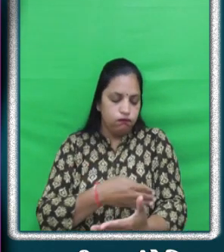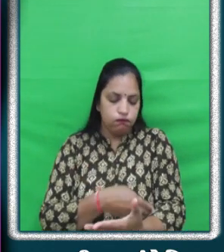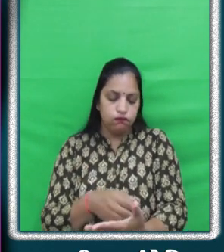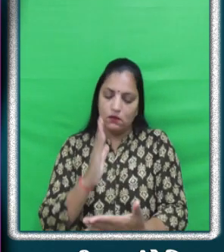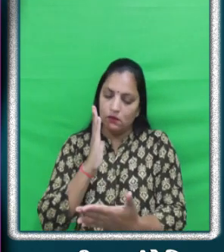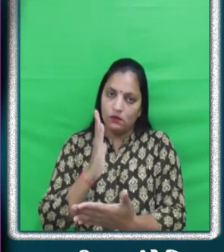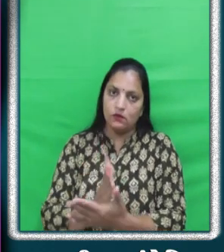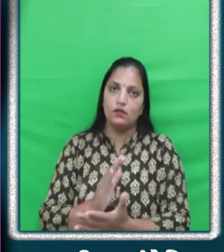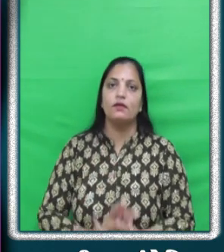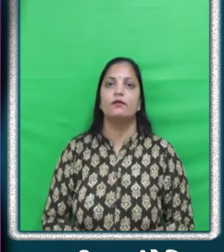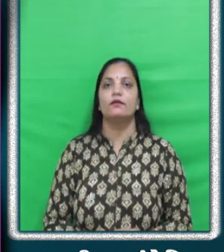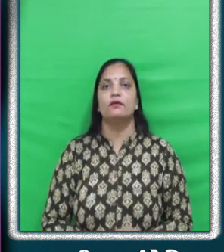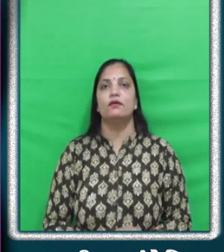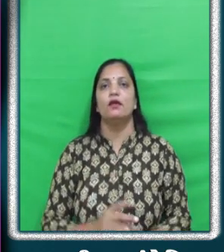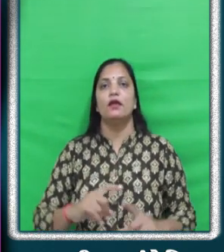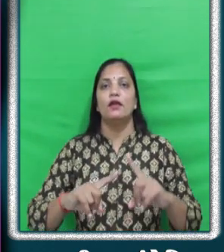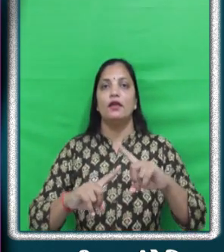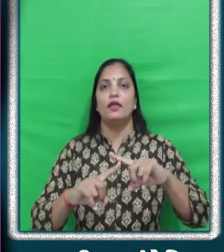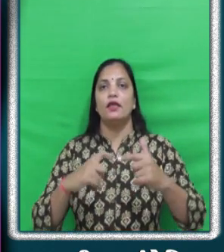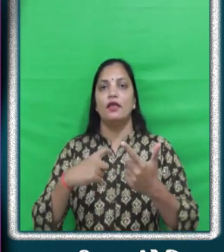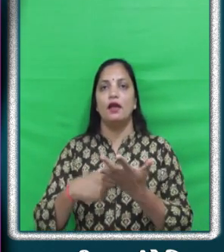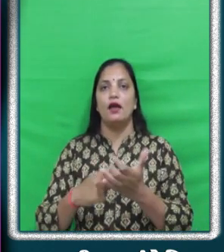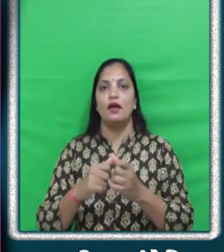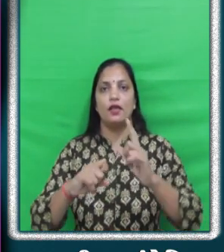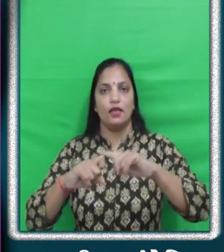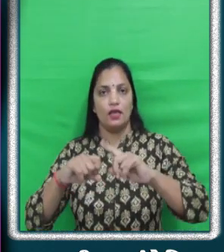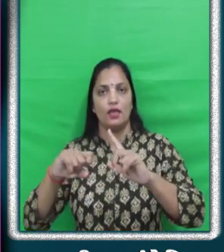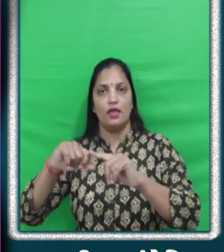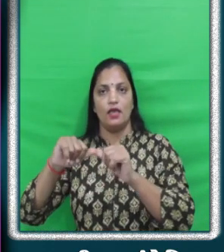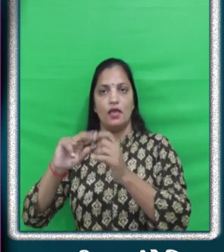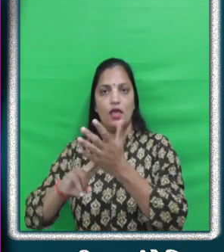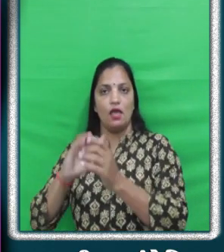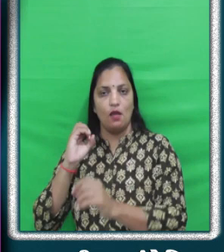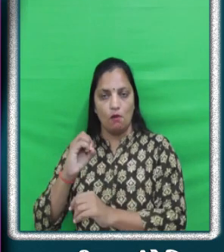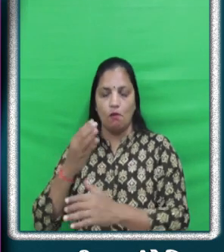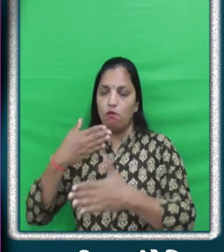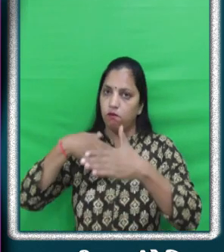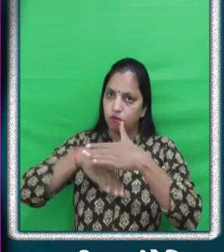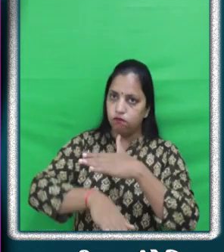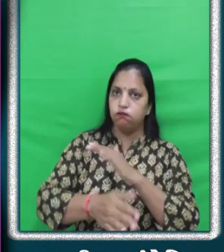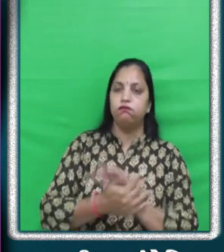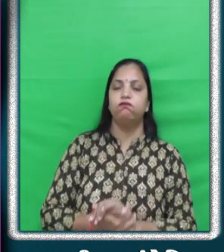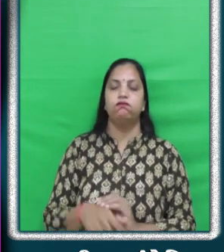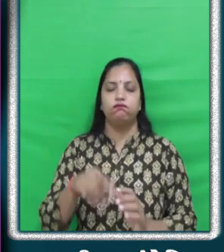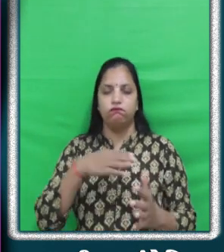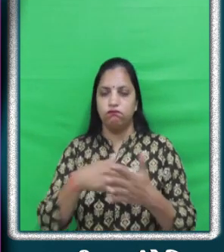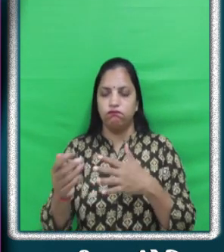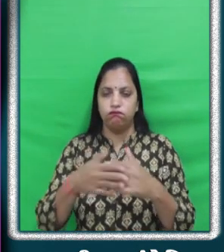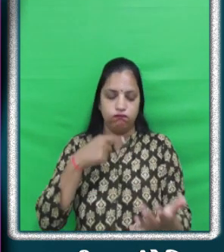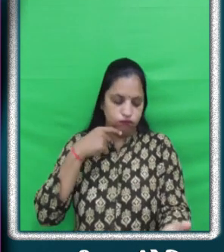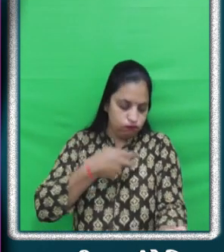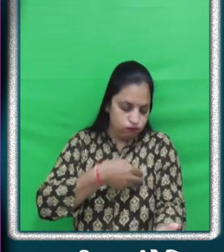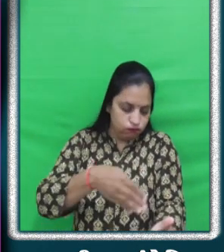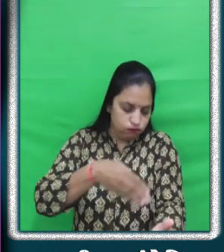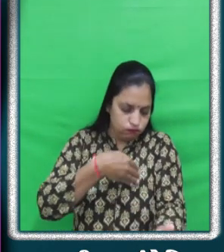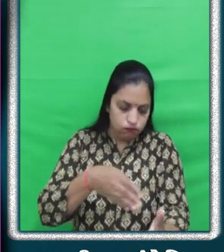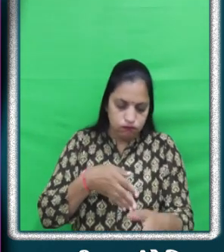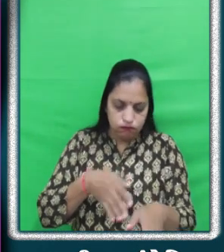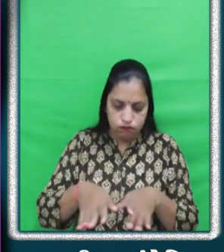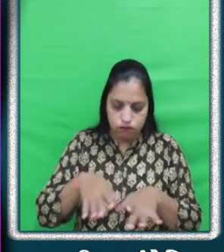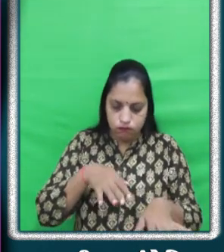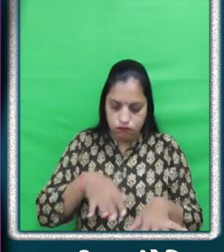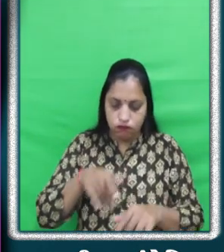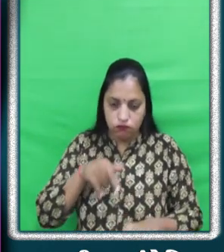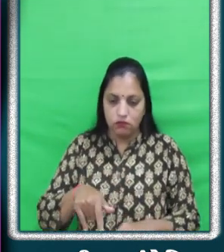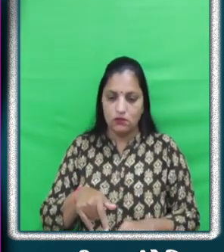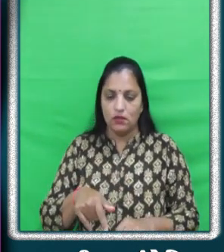અટકાવે, કે રુધિર રસમાં ત્રાક કણો આવેલા છે જે પરિવહન કરે છે અને જ્યાં પણ રુધિર નીકળે છે ત્યાં તેની જમાવટ કરીને